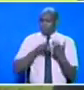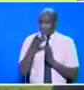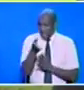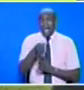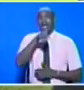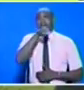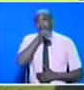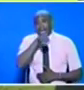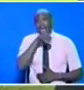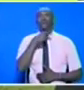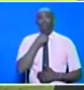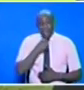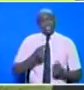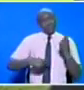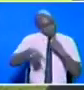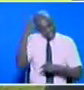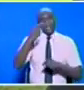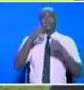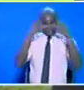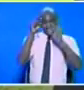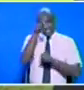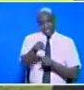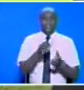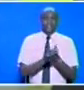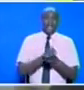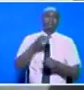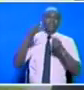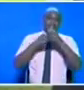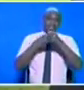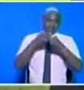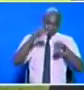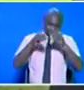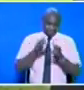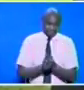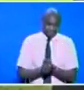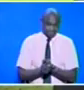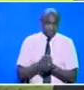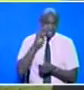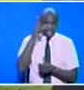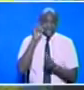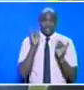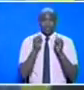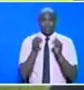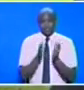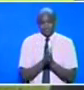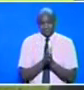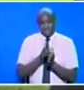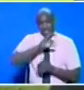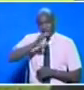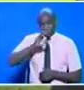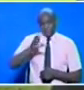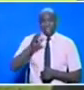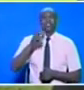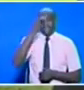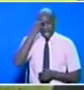Raila Odinga atatoa hatamu za uongozi katika uchaguzi ujao. Victor Ogale, KTN News, kaunti ya